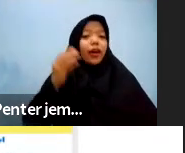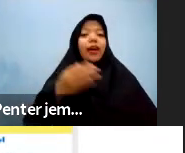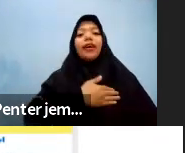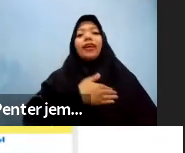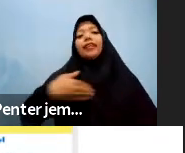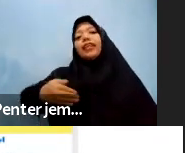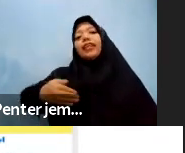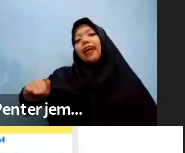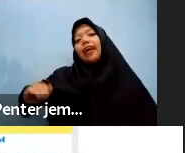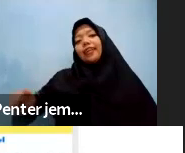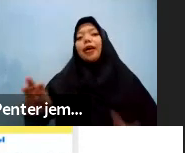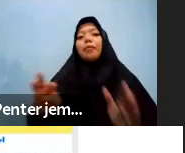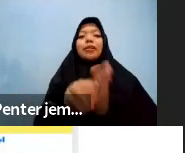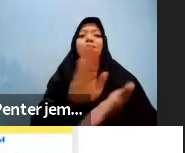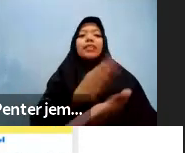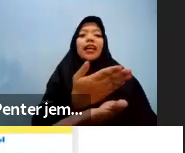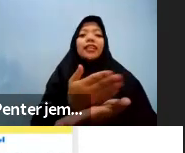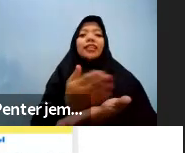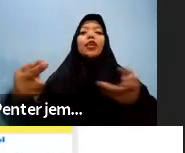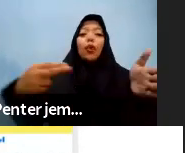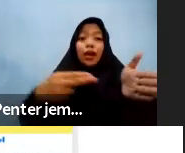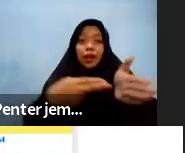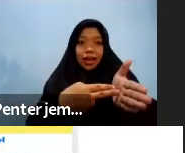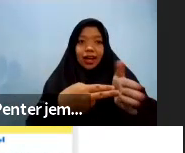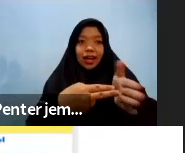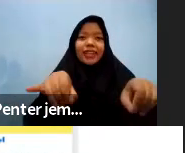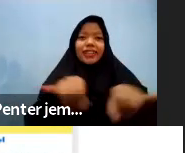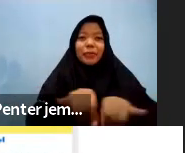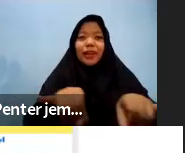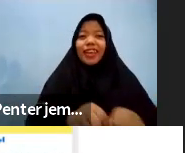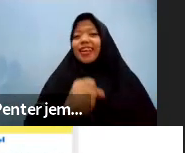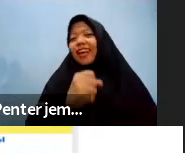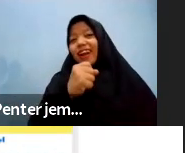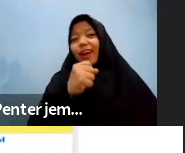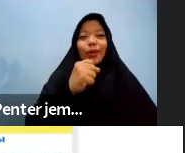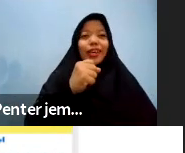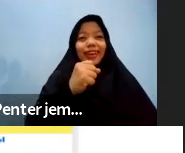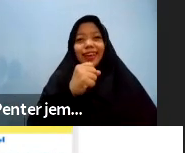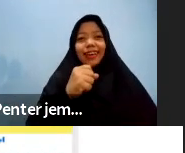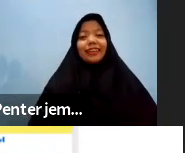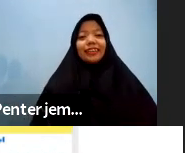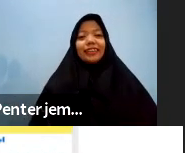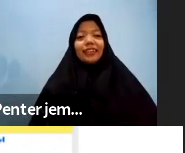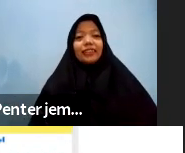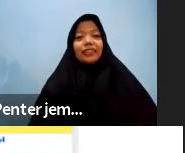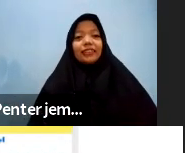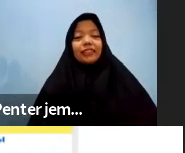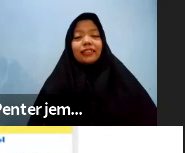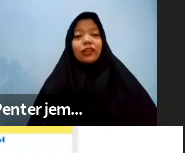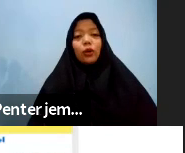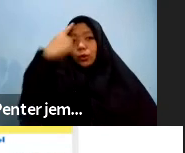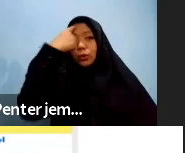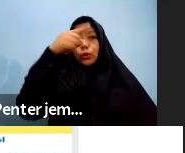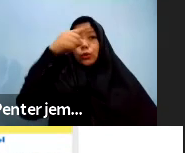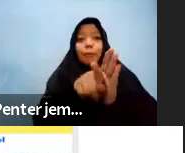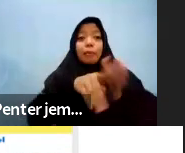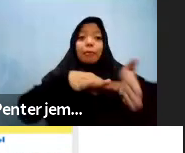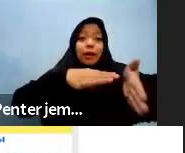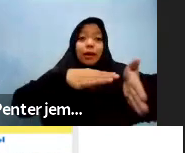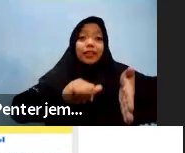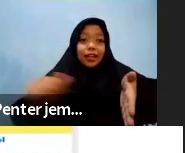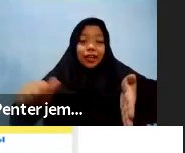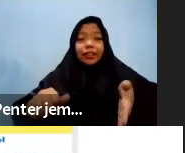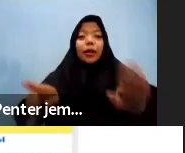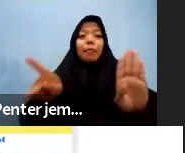karaoke nah ini kalau misalkan Bapak Ibu bisa memanfaatkan ini untuk pembelajaran kepada